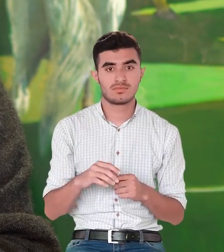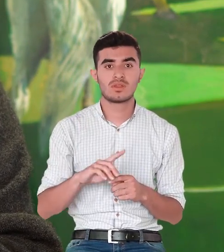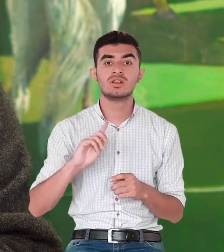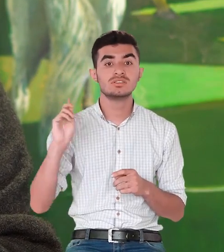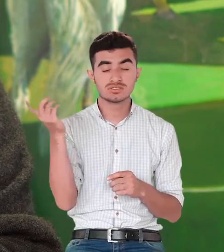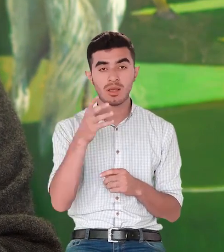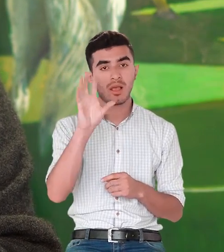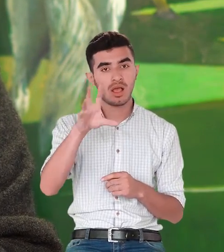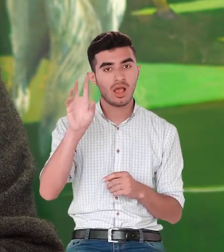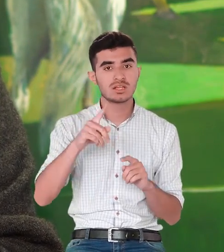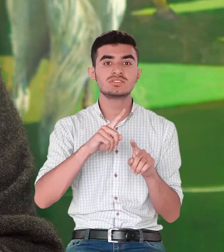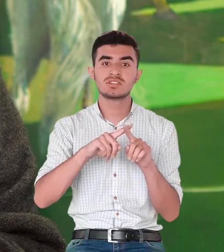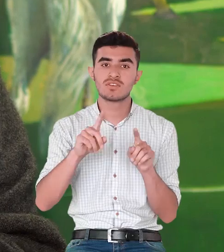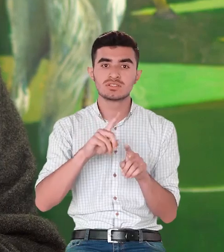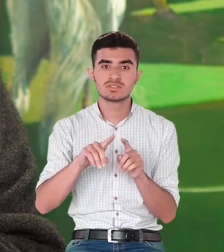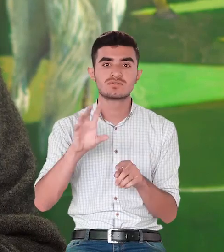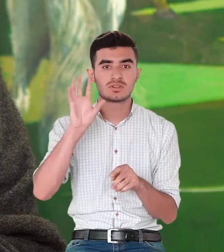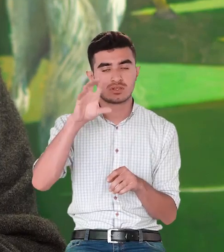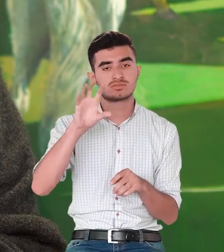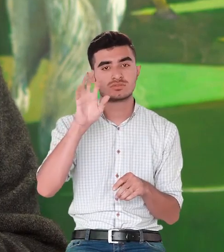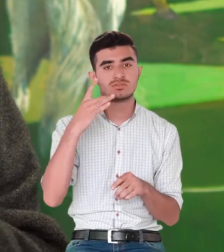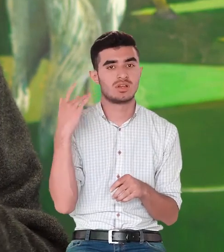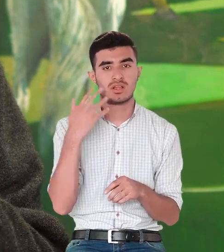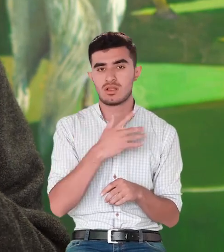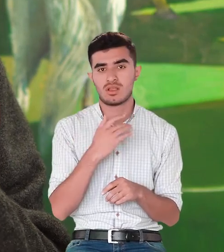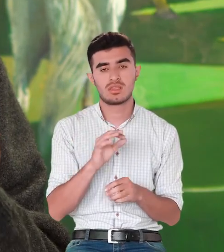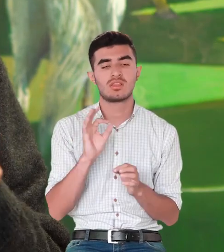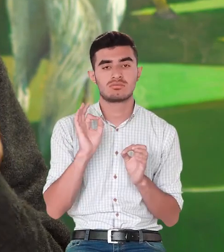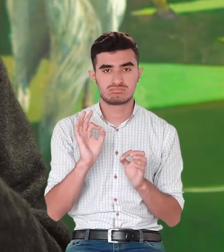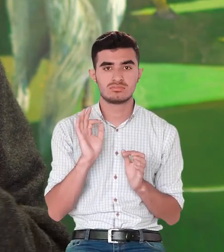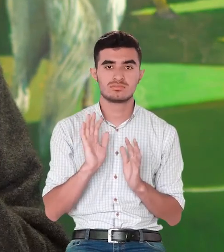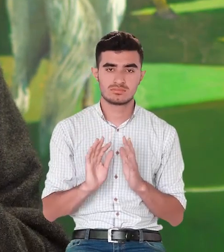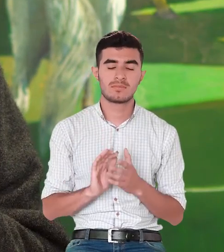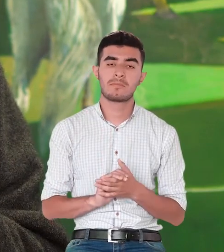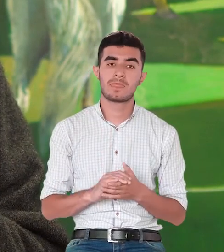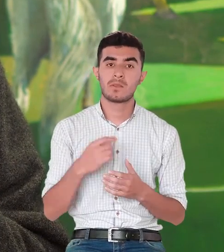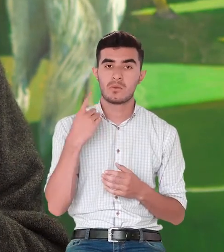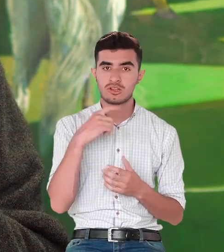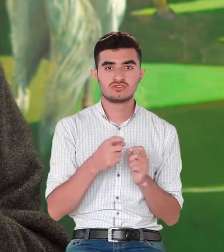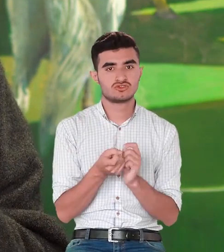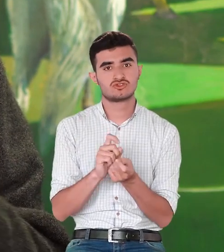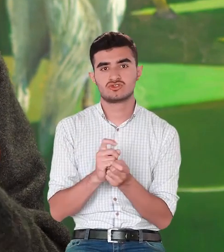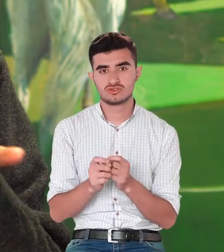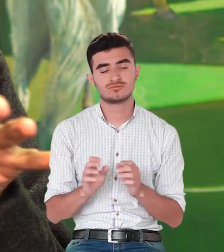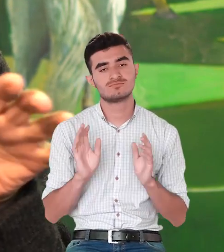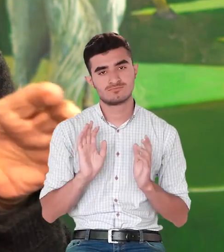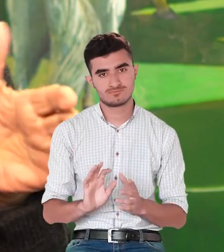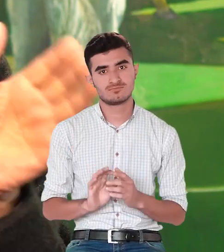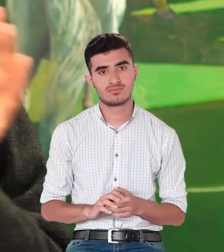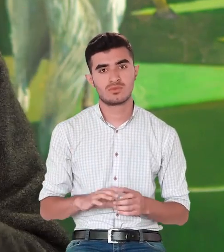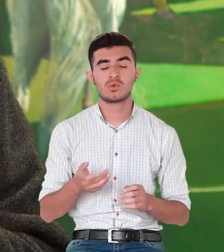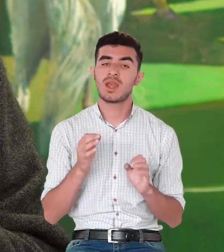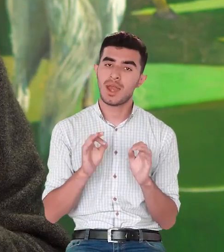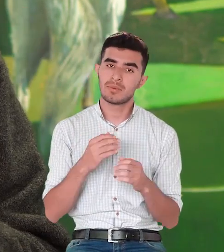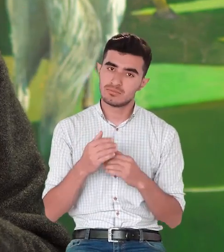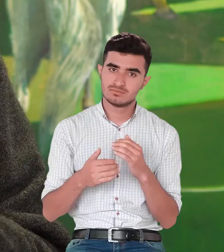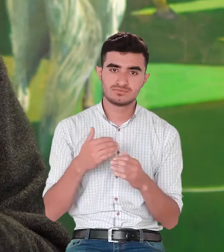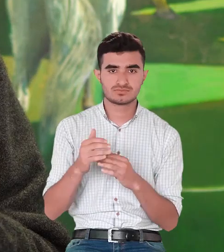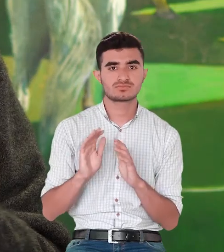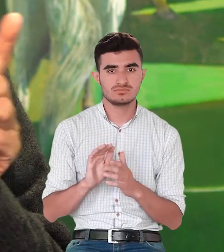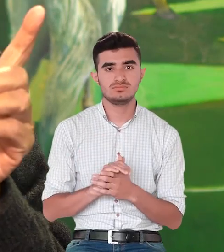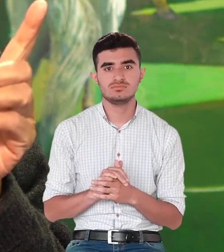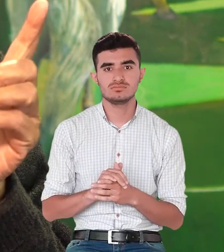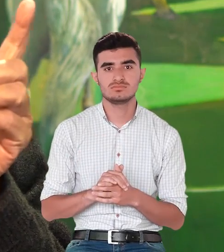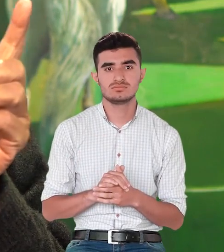ہے, جو سامنے میں بناتا نہیں اتنے جتنے جاتے دیکھتا ہوں. ہر چہرہ جو ہے مجھے نظر آ رہا ہوتا ہے کہ اس